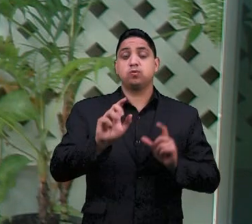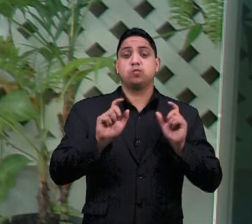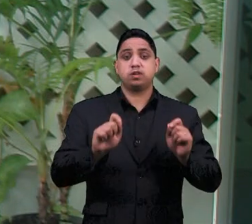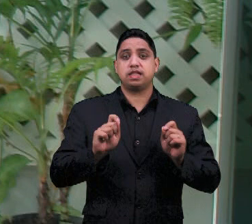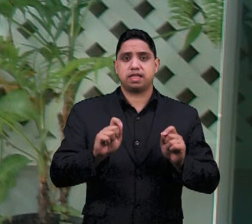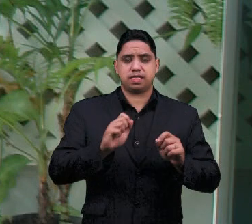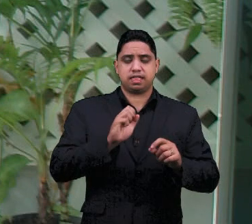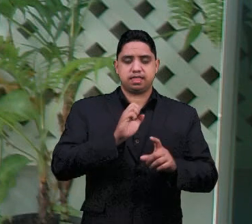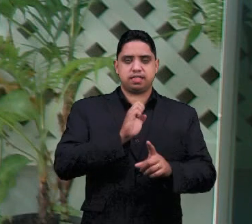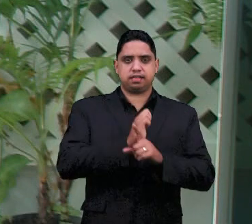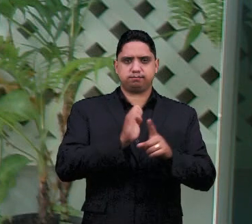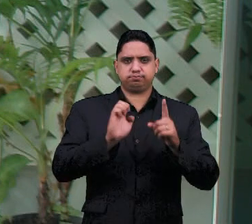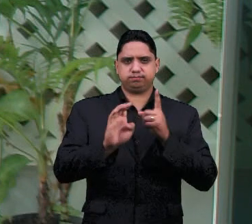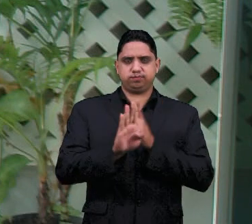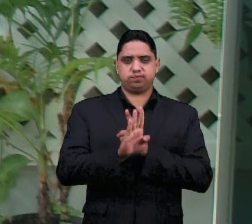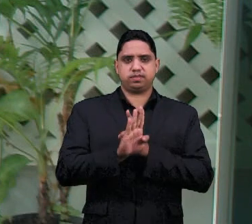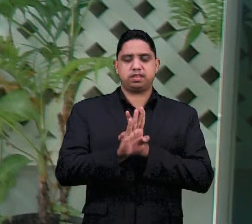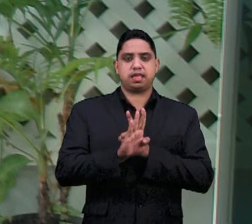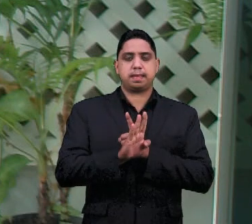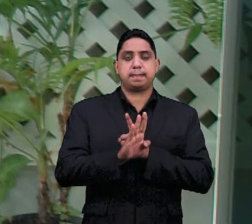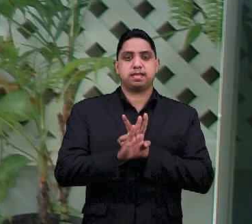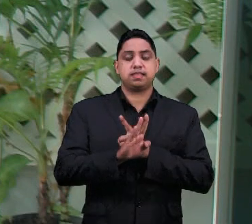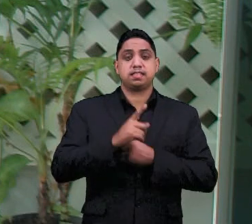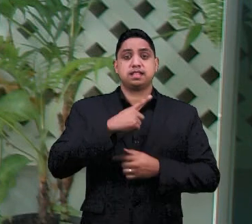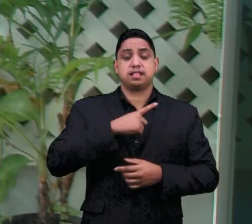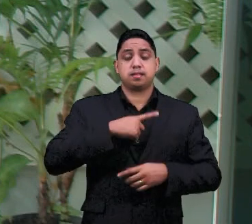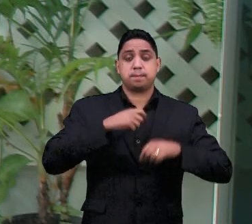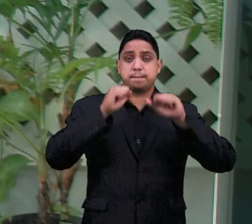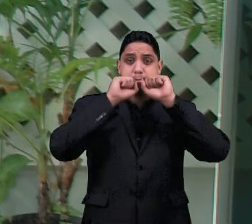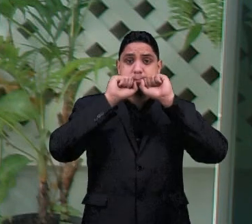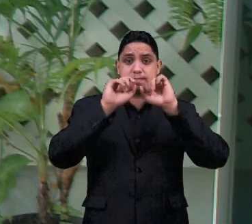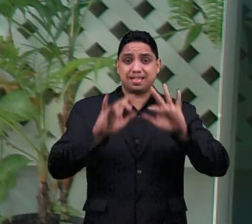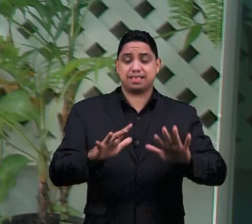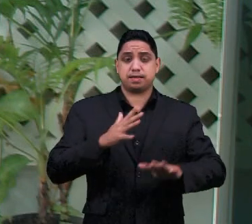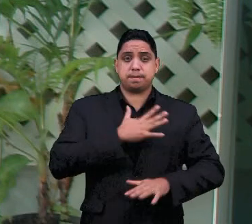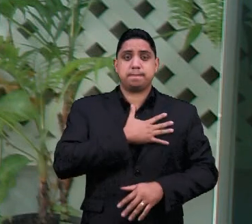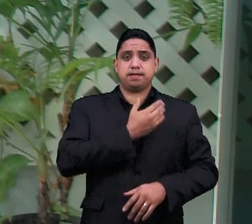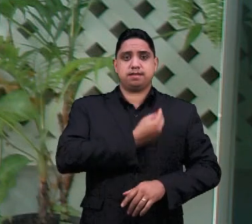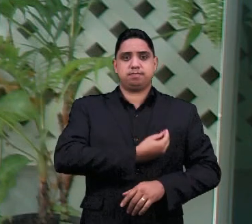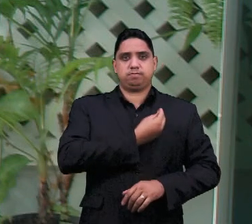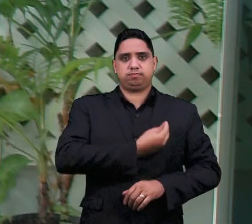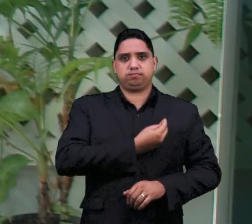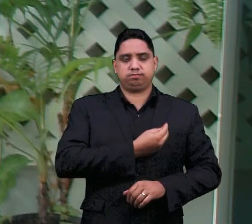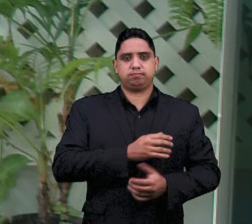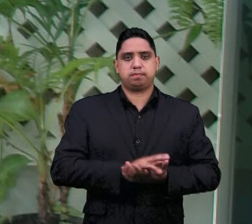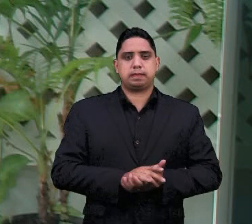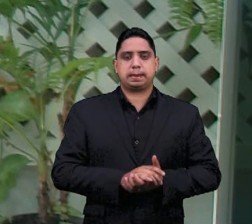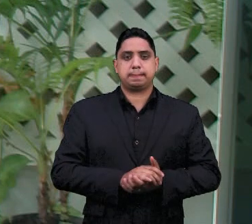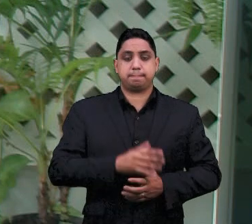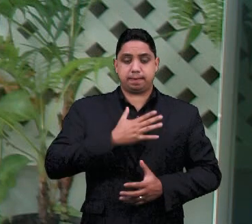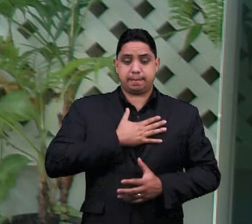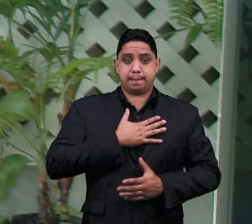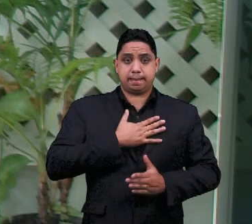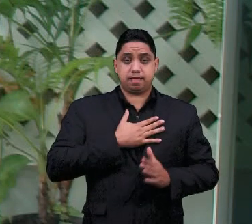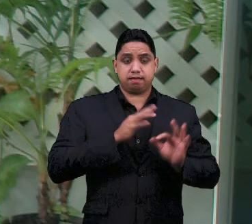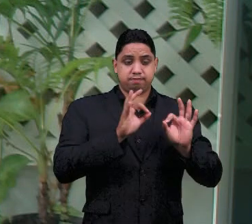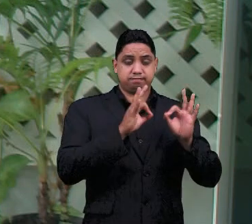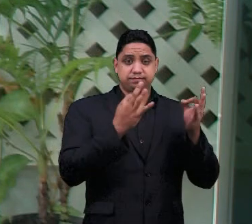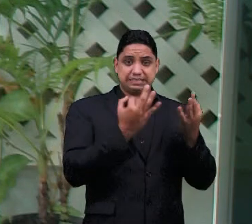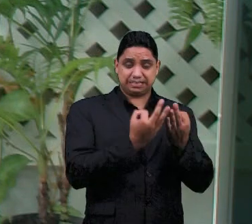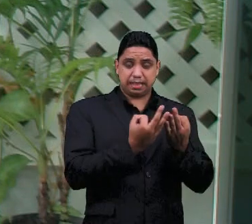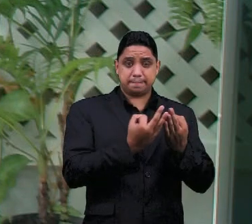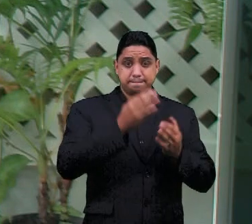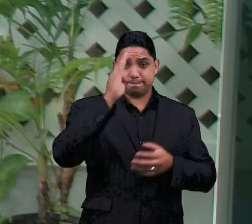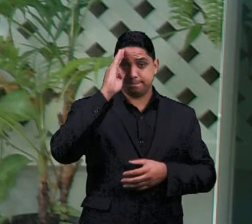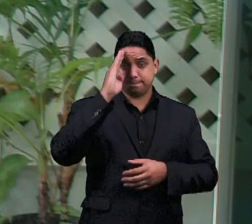Monica dos Santos. Cette sœur, elle dit le suivant: l'école biblique dominicale est